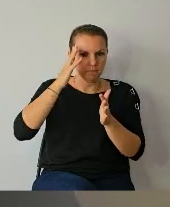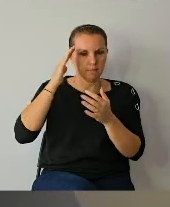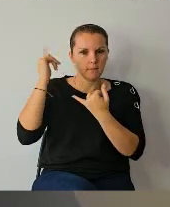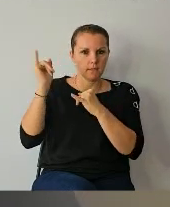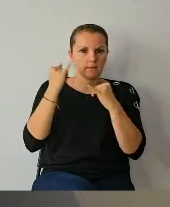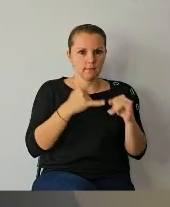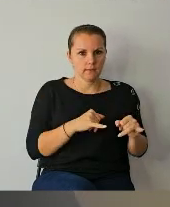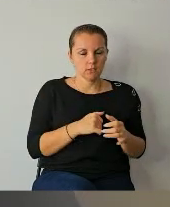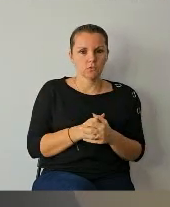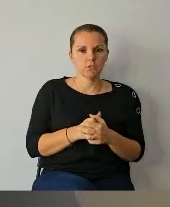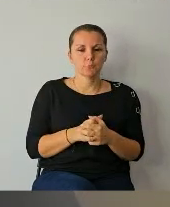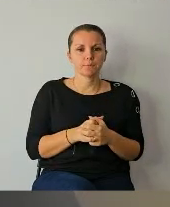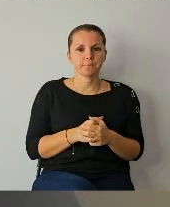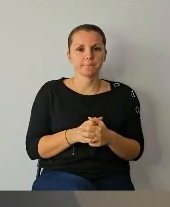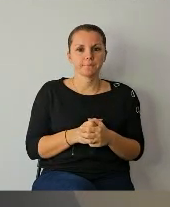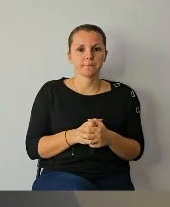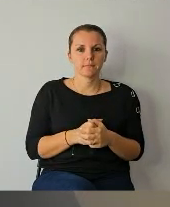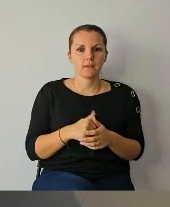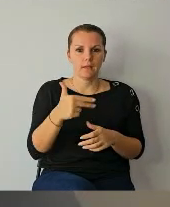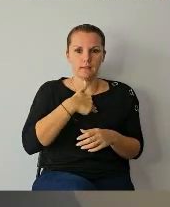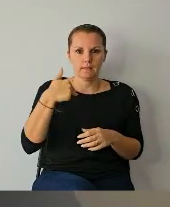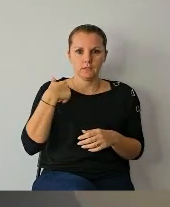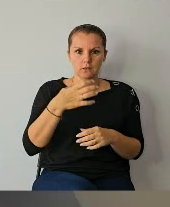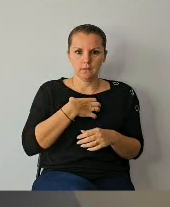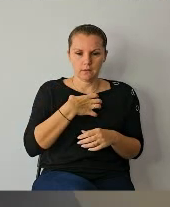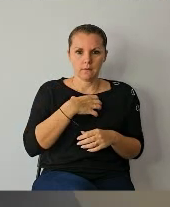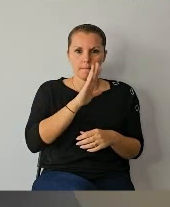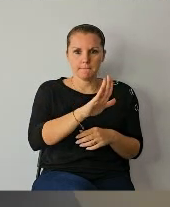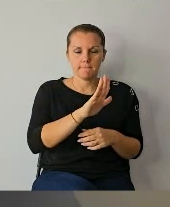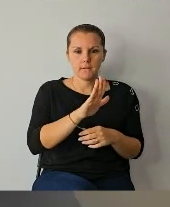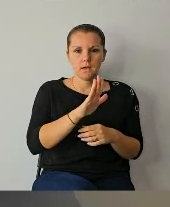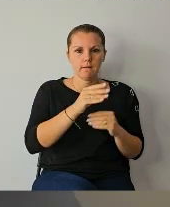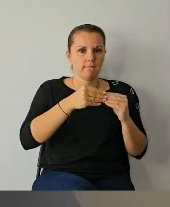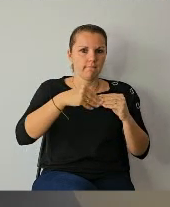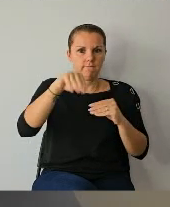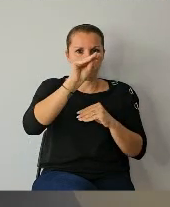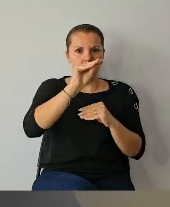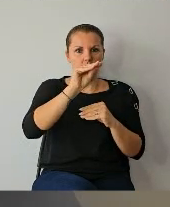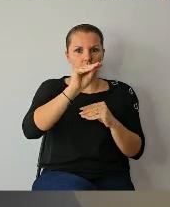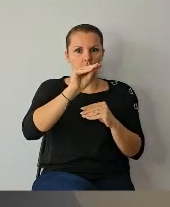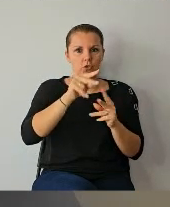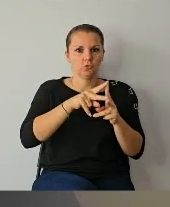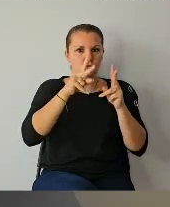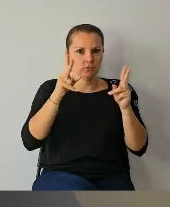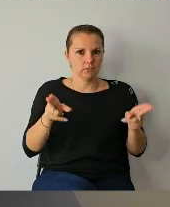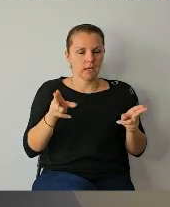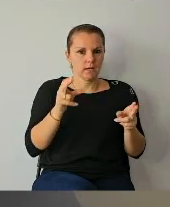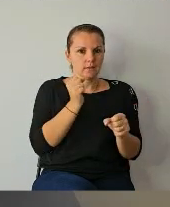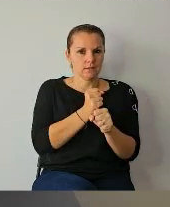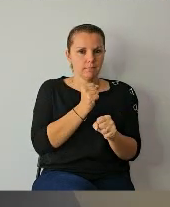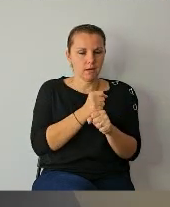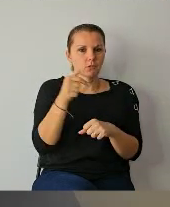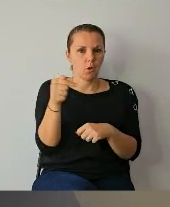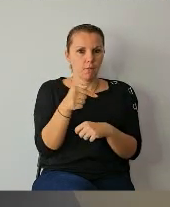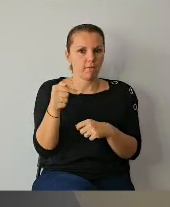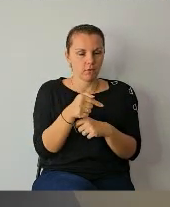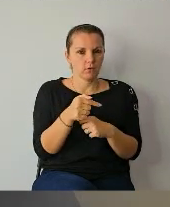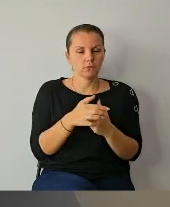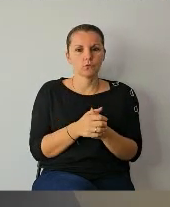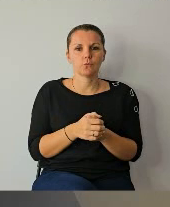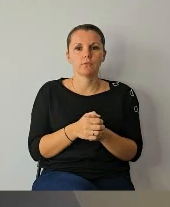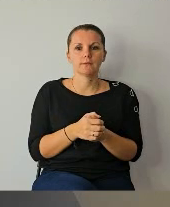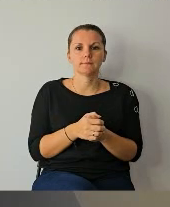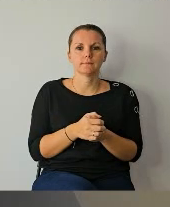nasi dyrektorzy można zauważyć, że mają zakres prac zdecydowanie, obowiązków zdecydowanie